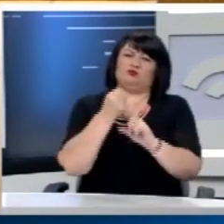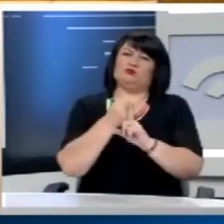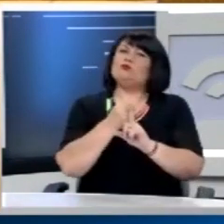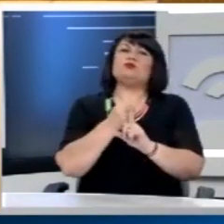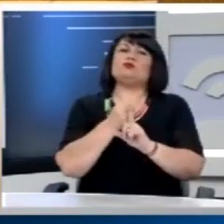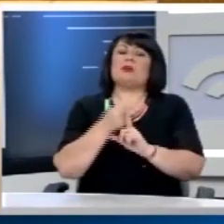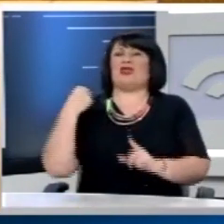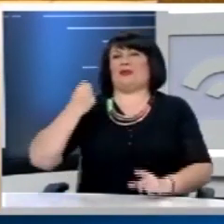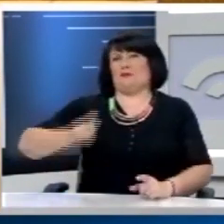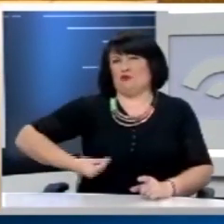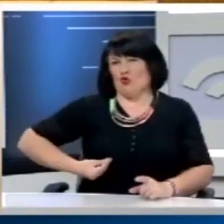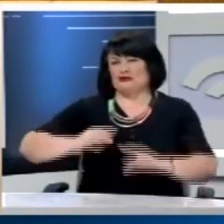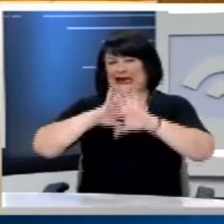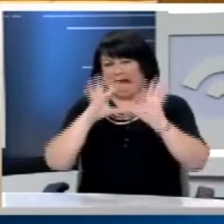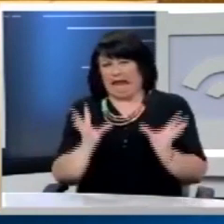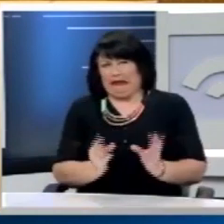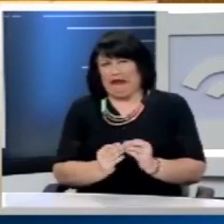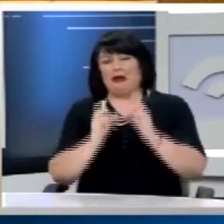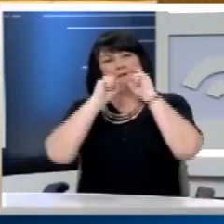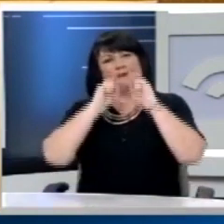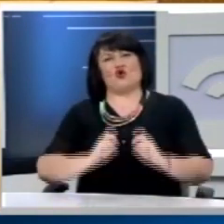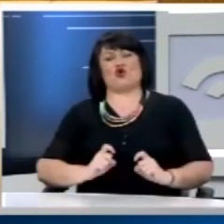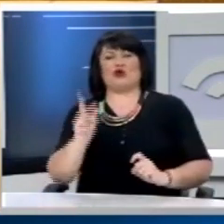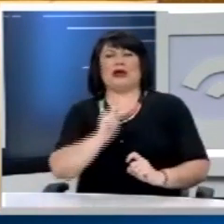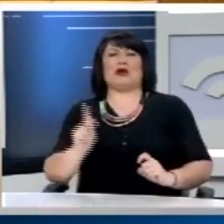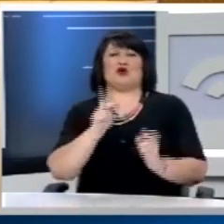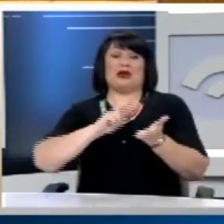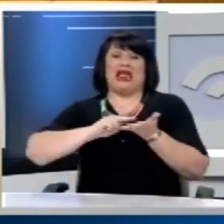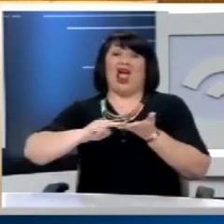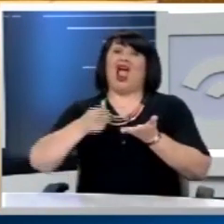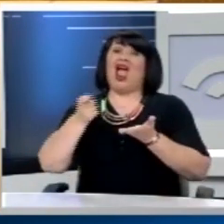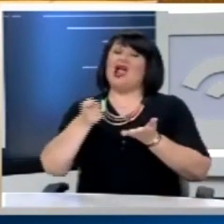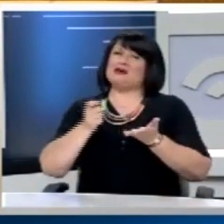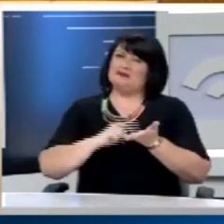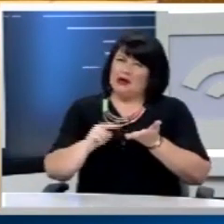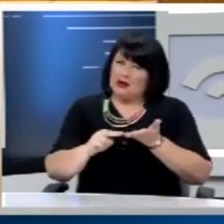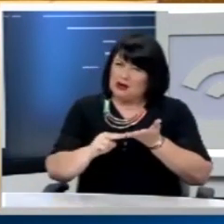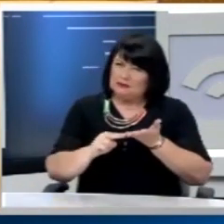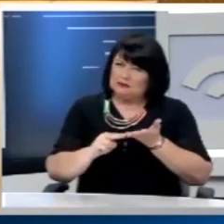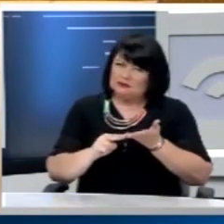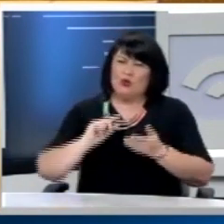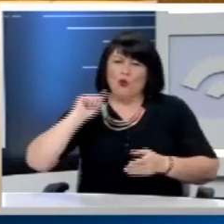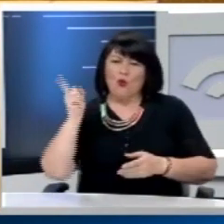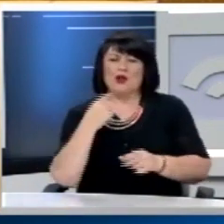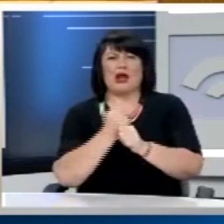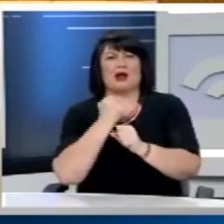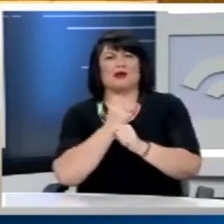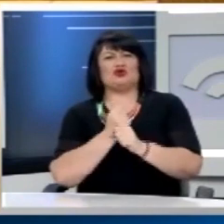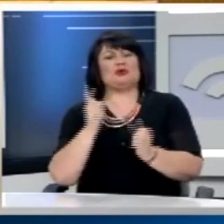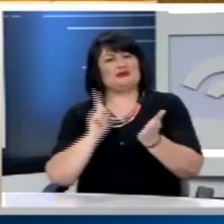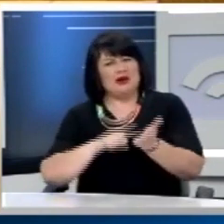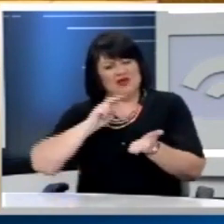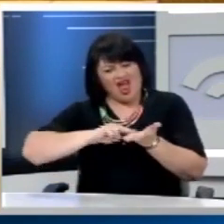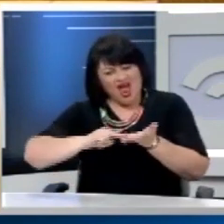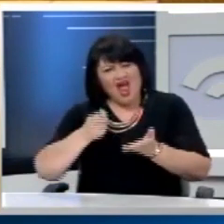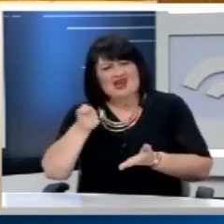διεκδίκηση δημόσιας, καθολικής, υποχρεωτικής κοινωνικής ασφάλισης, όπου κανένας εργαζόμενος δεν θα είναι